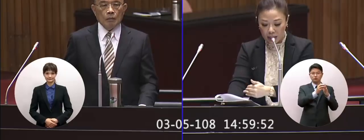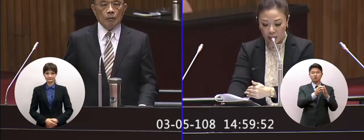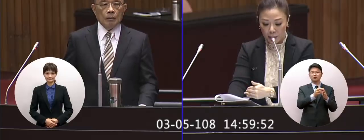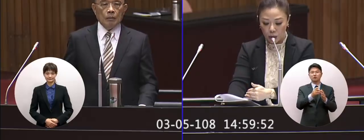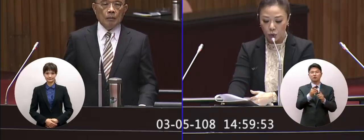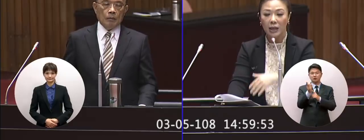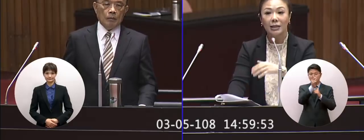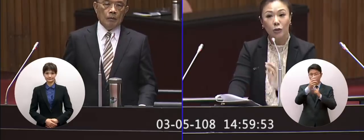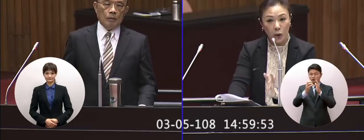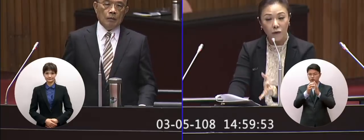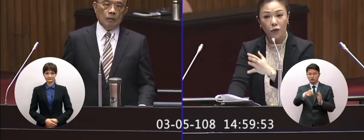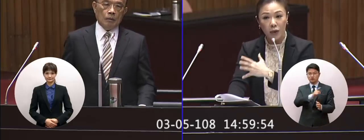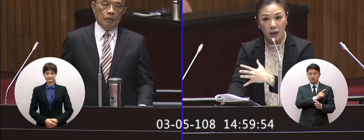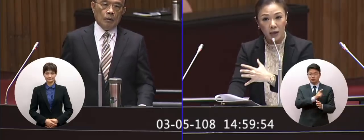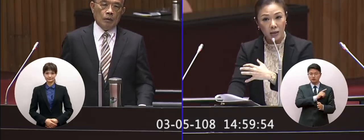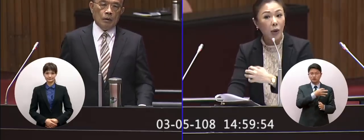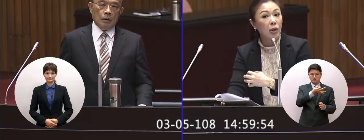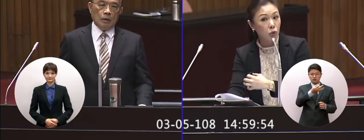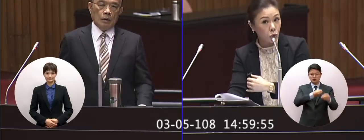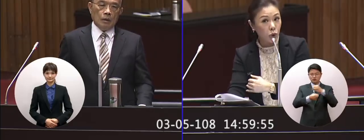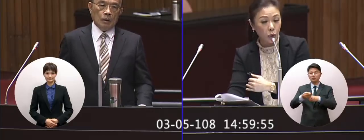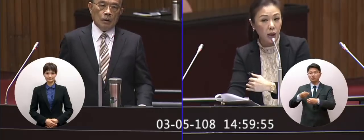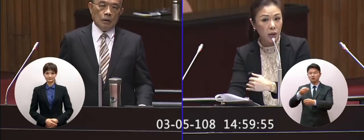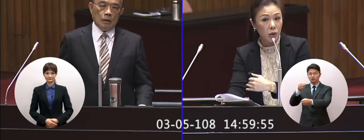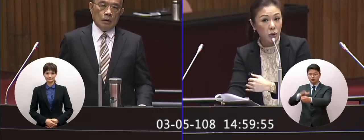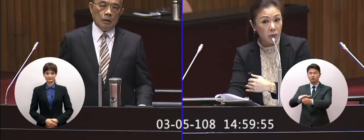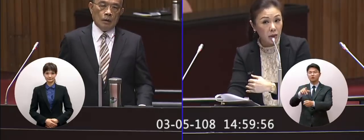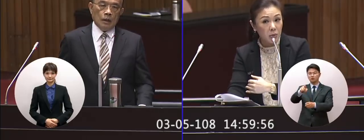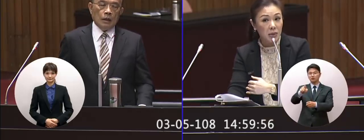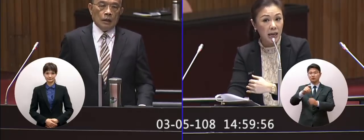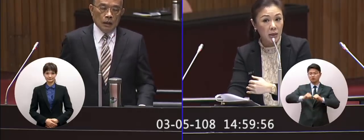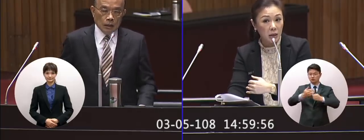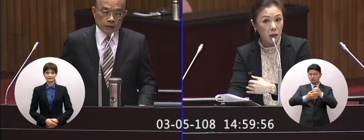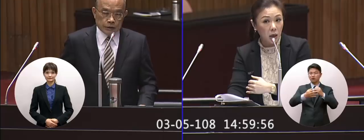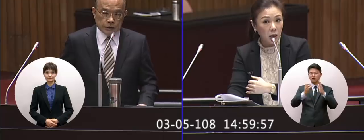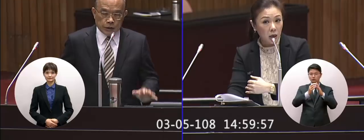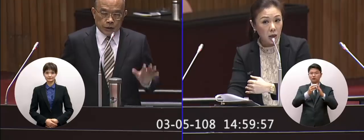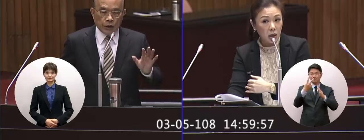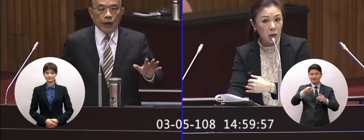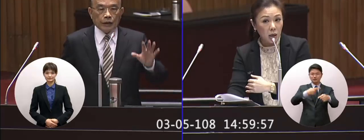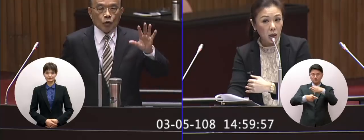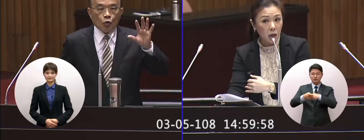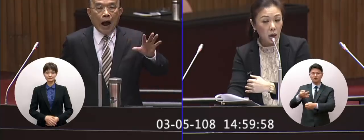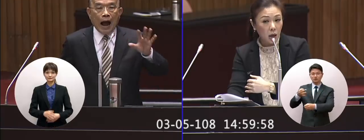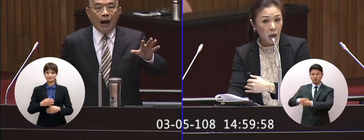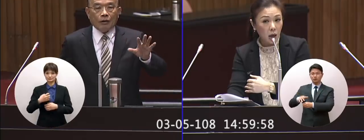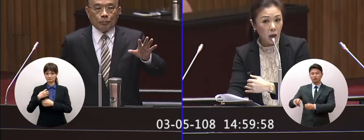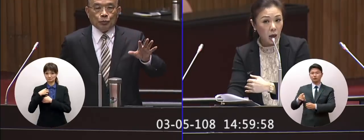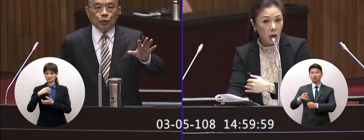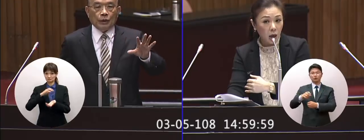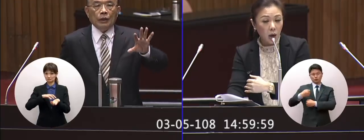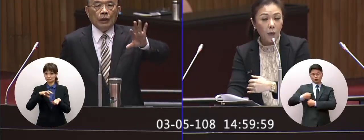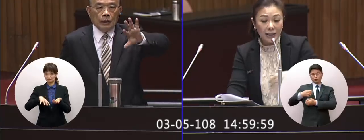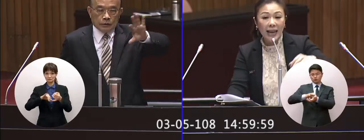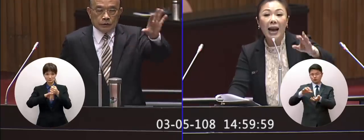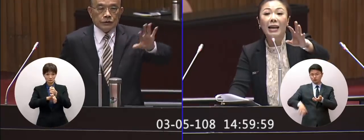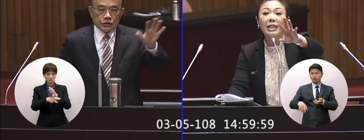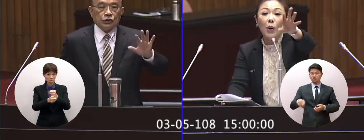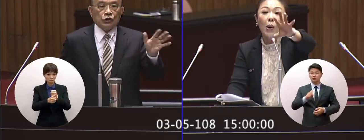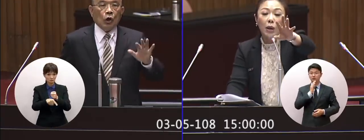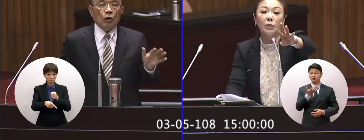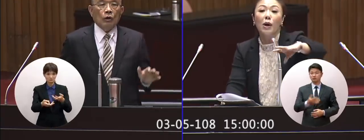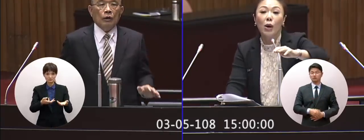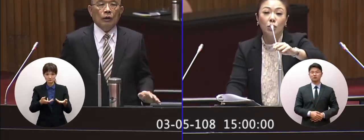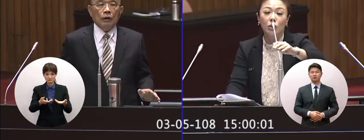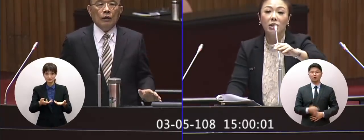关拨给健保局，那再转付给相关的军医院，对不对？是不是这样子？ 金医院的挂号的部分， 我知